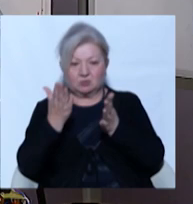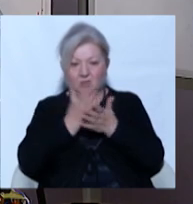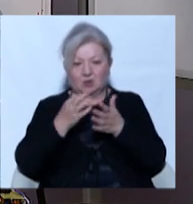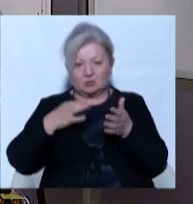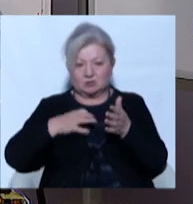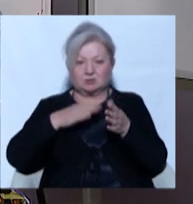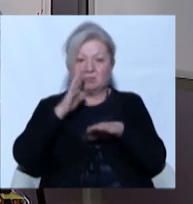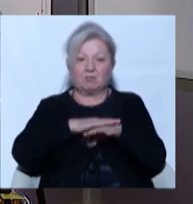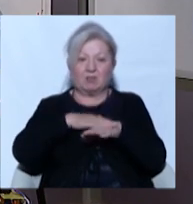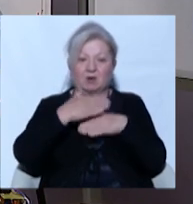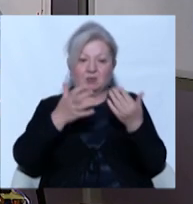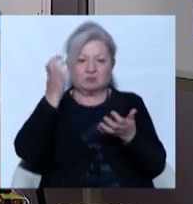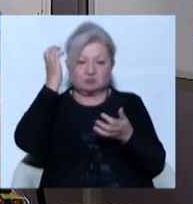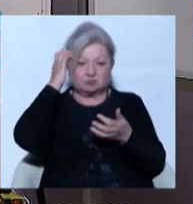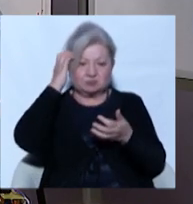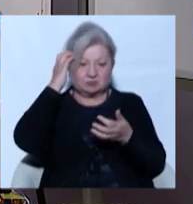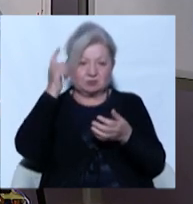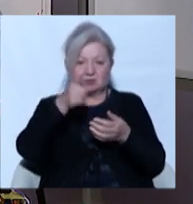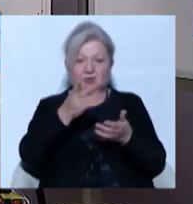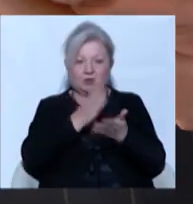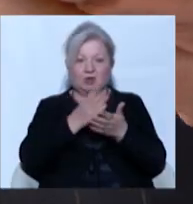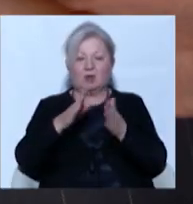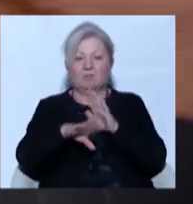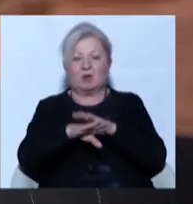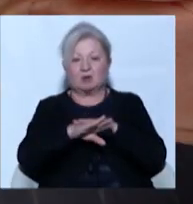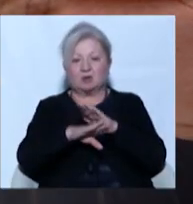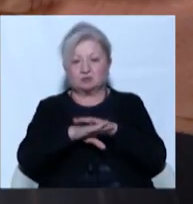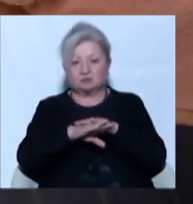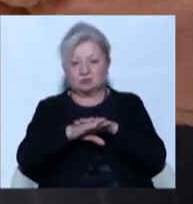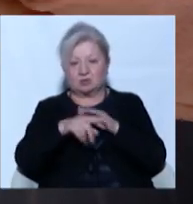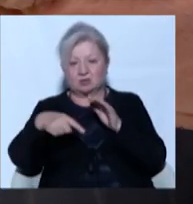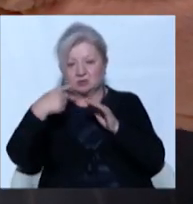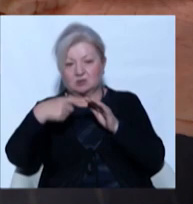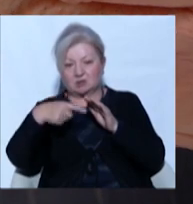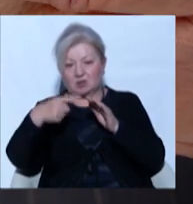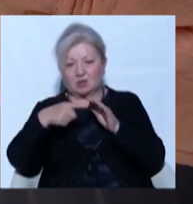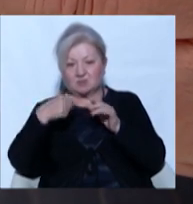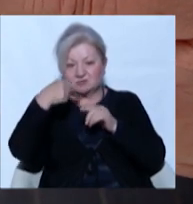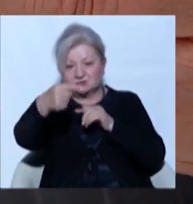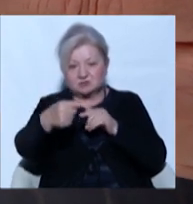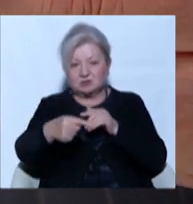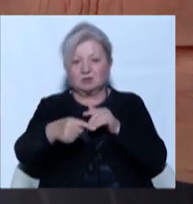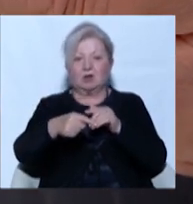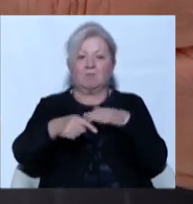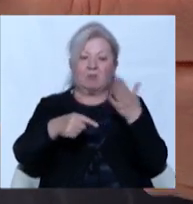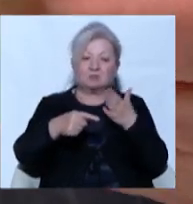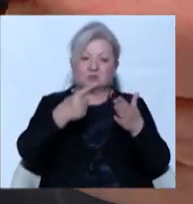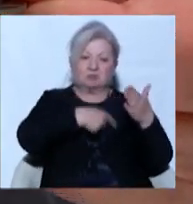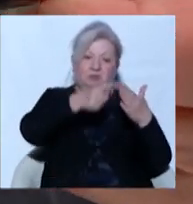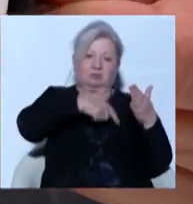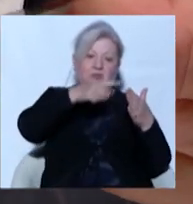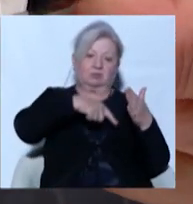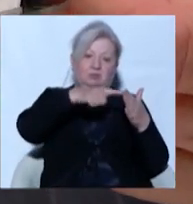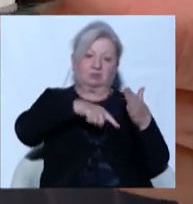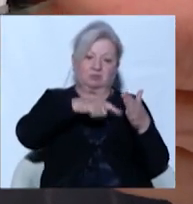წინ. თუ ერთ-ერთიდან აირეკლა, ანუ რას ნიშნავს? მარჯვნივ ახლა თეთრია, მარცხნივ შავი,